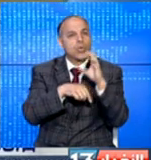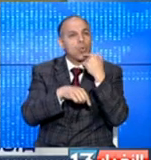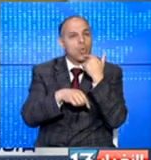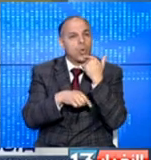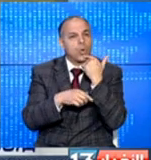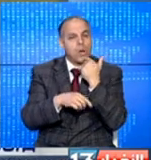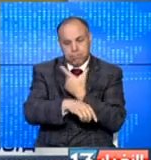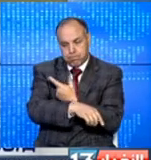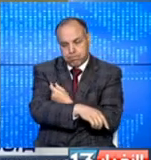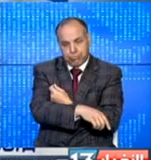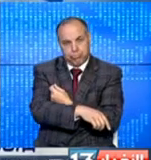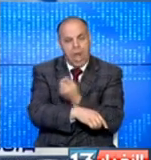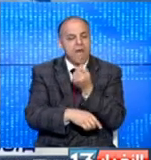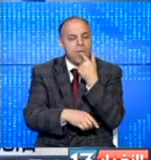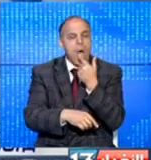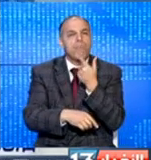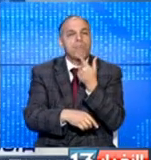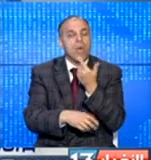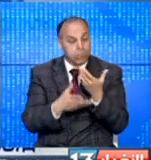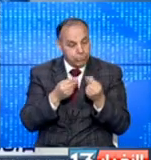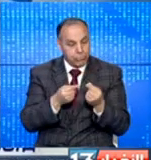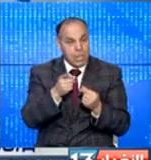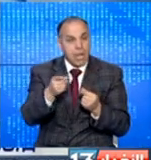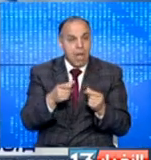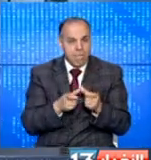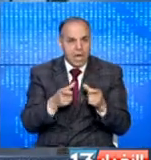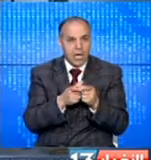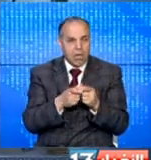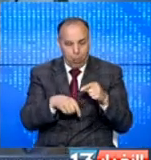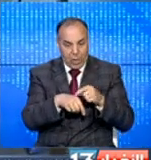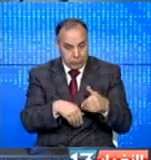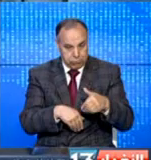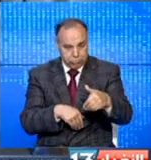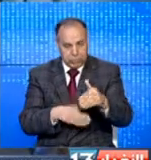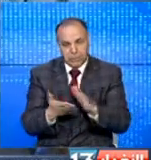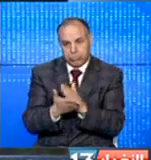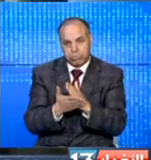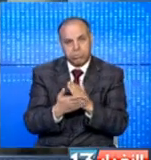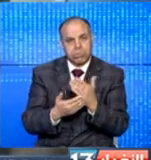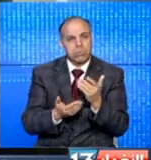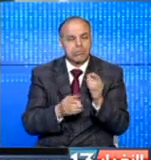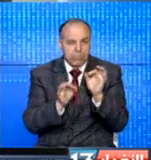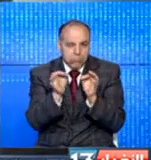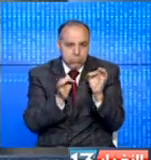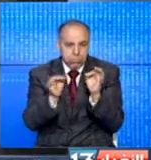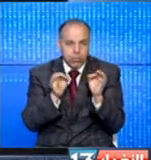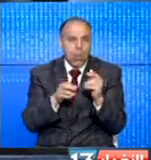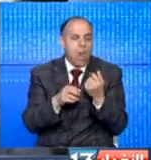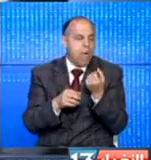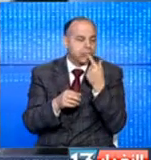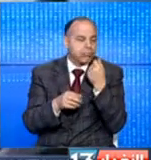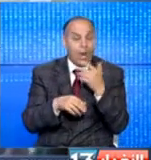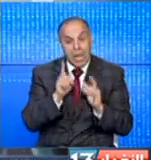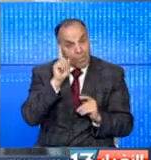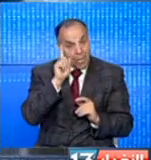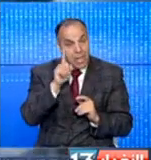يتم تعاطيه عن طريق الفم. ومن المتوقع أن الفريق سيقوم في الوقت الحالي بإجراء تقييم دقيق لفعالية اللقاح،